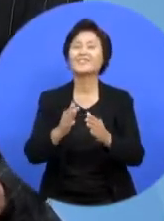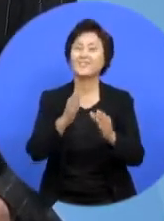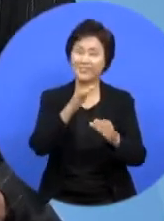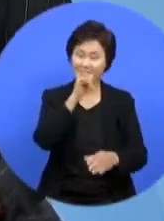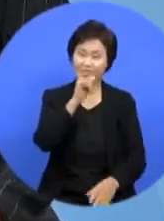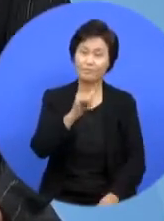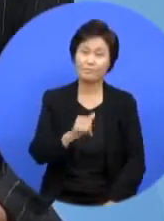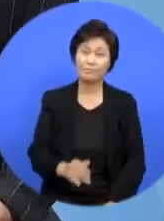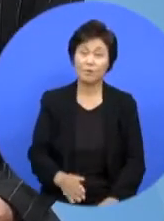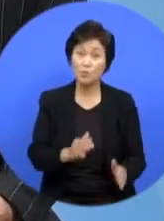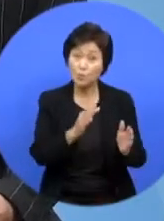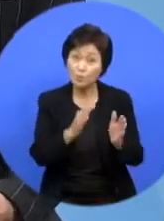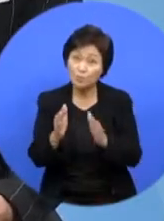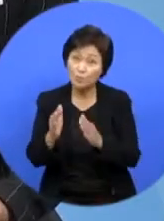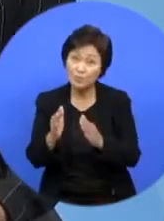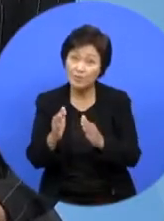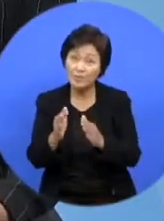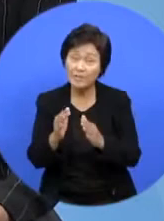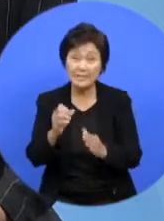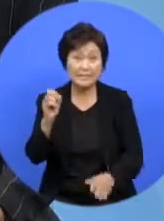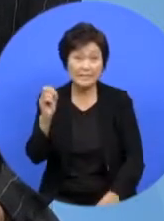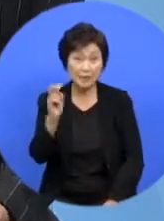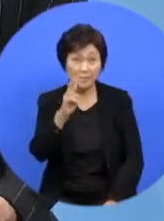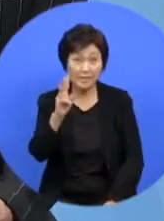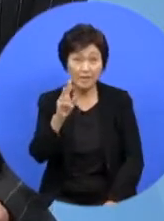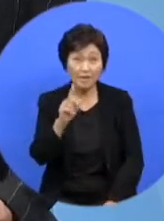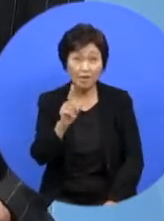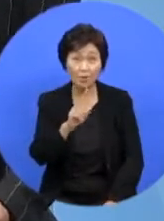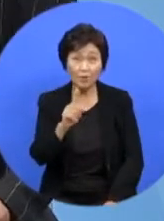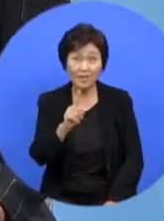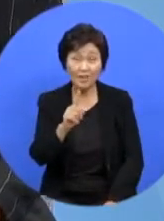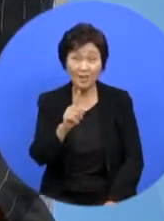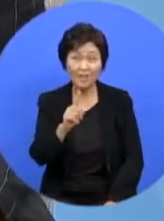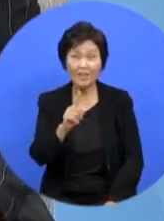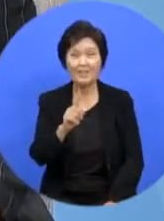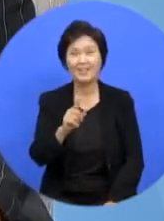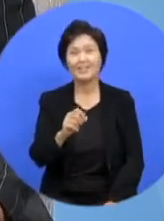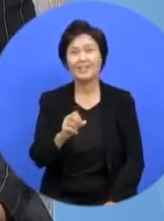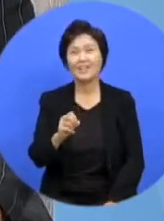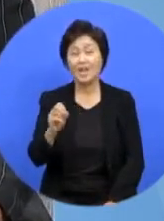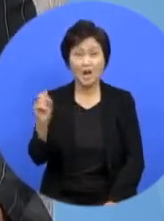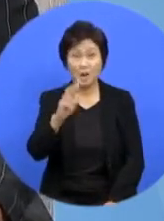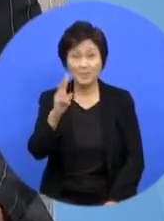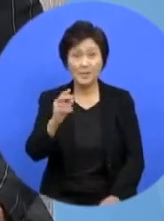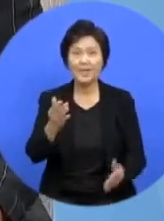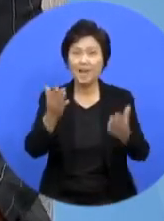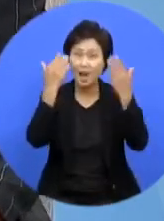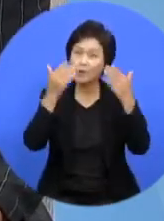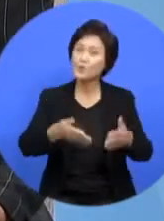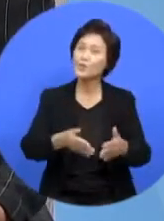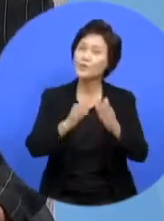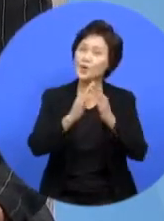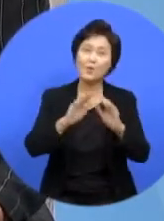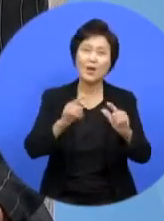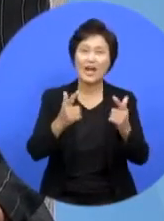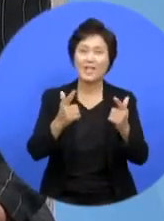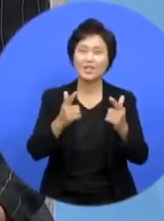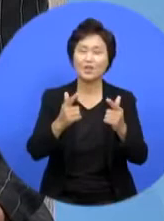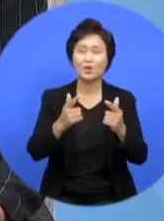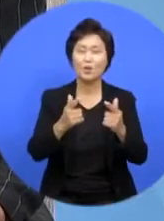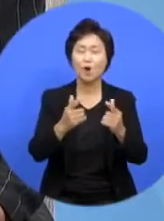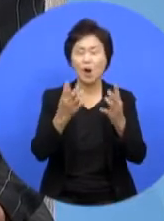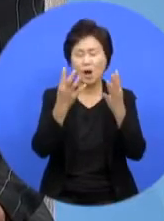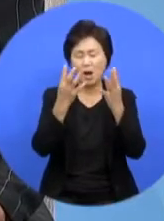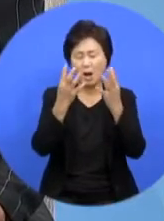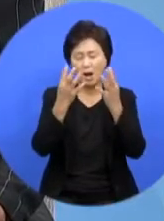갑자기 저, 저 기독교 학교 한다 뚝딱이 아니고 도깨비 방망이처럼 준비를 정말 많이